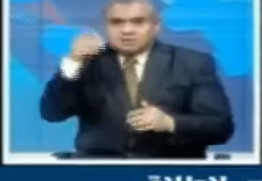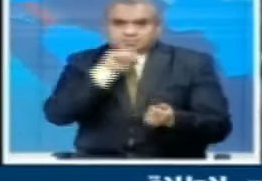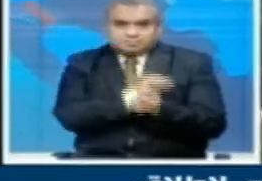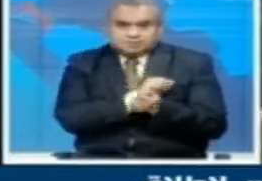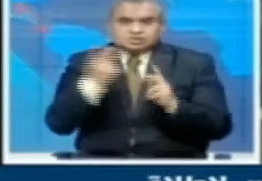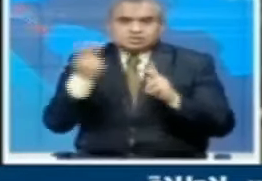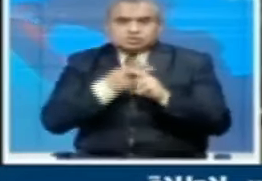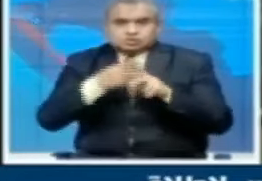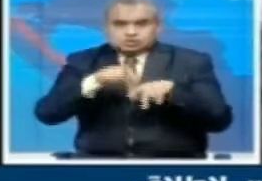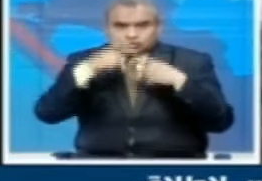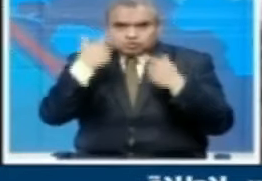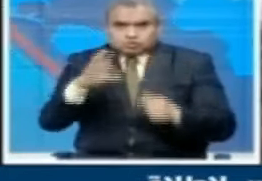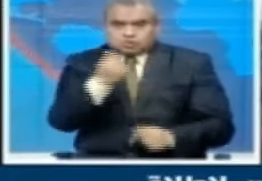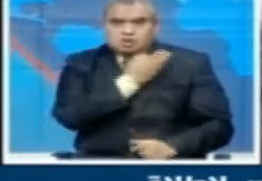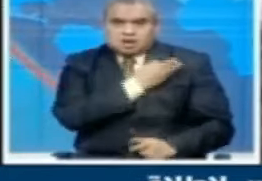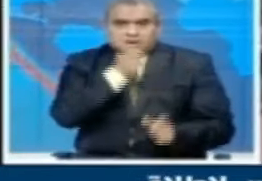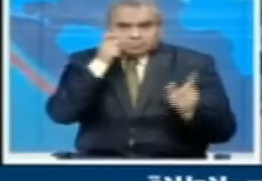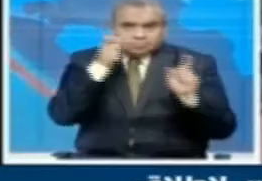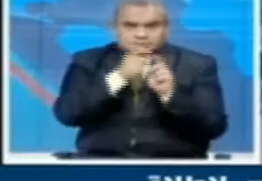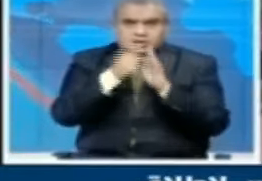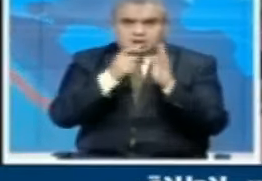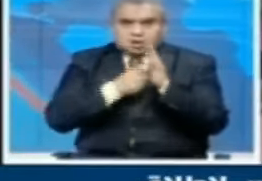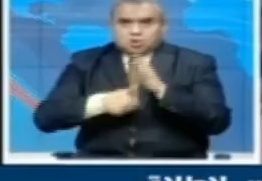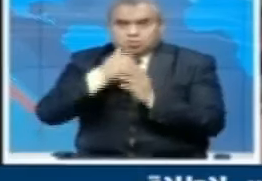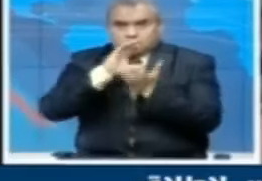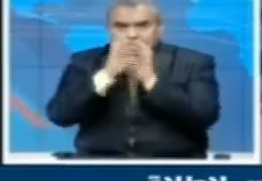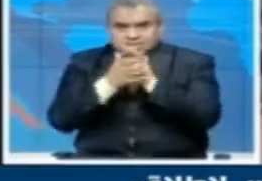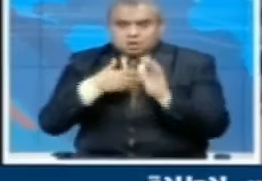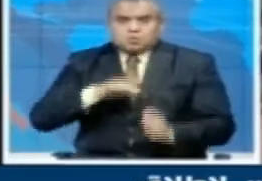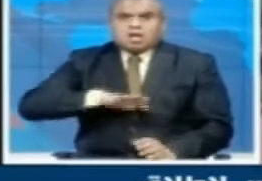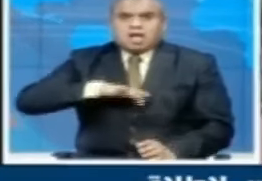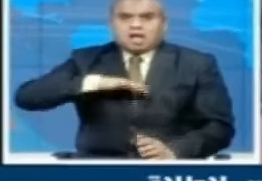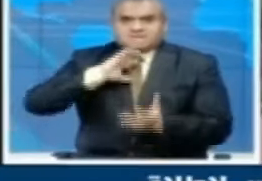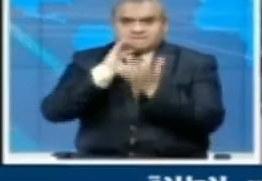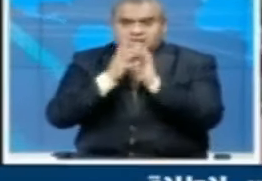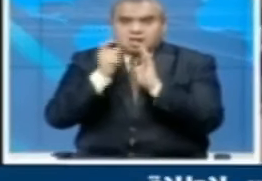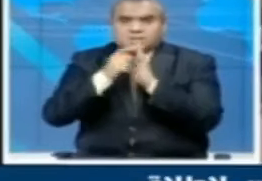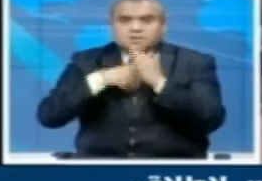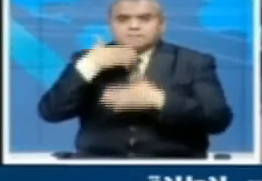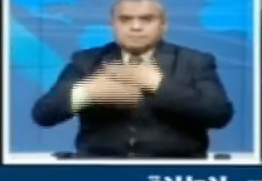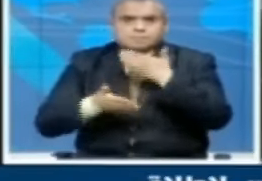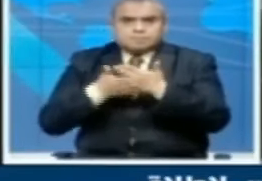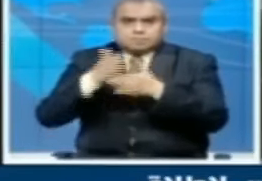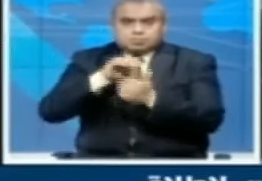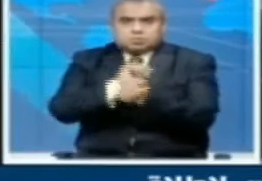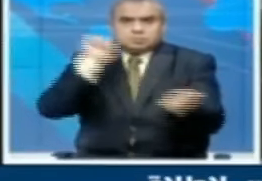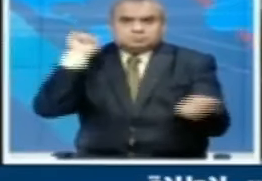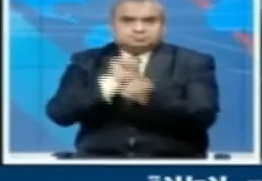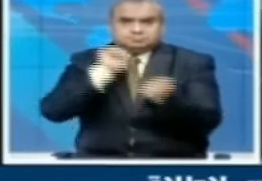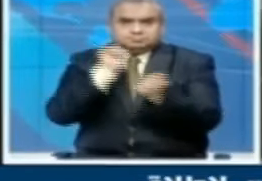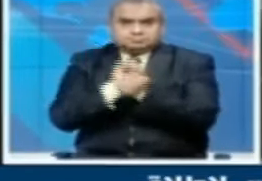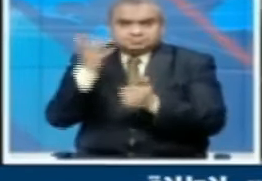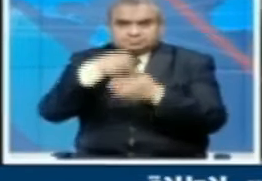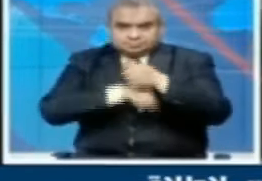والسكان المدنيين في غزة المحميين بموجب القانون الدولي يثير قلقا دوليا، داعيا للإفراج فورا عن كل الرهائن